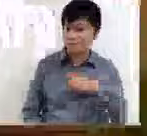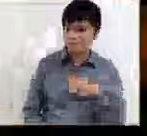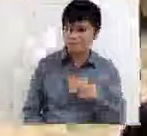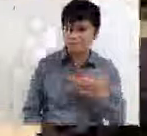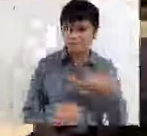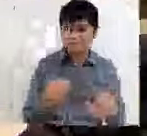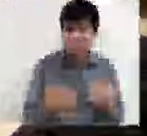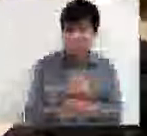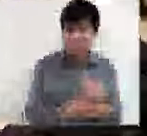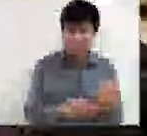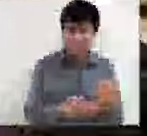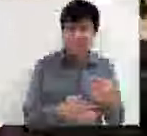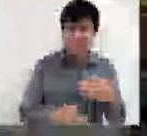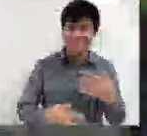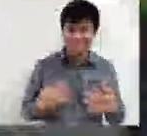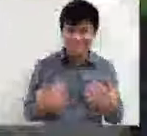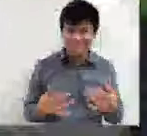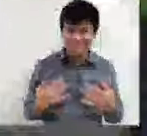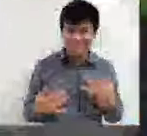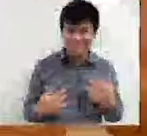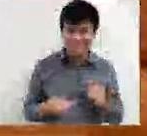term.